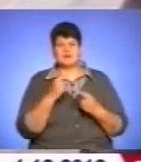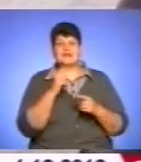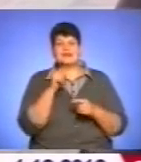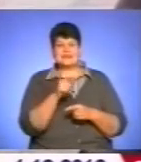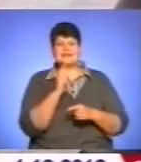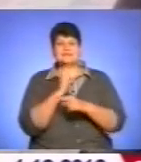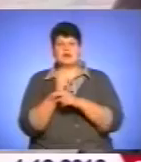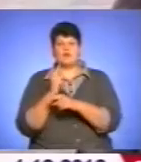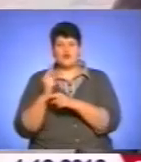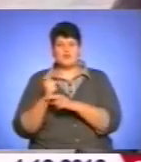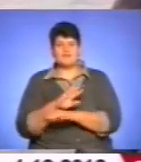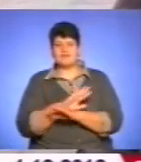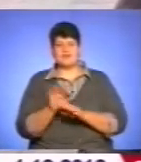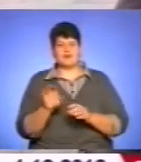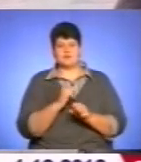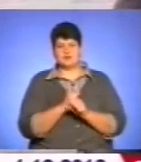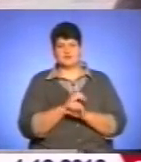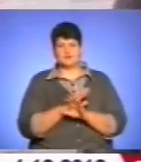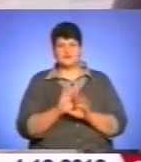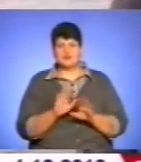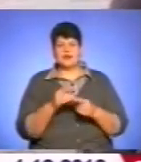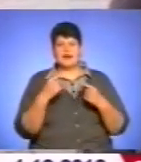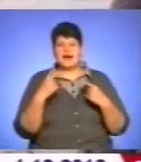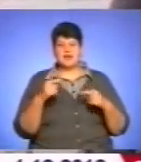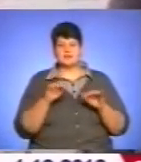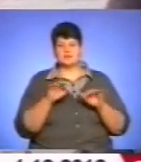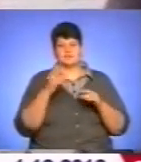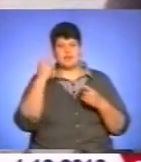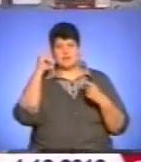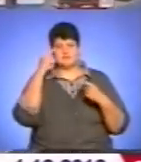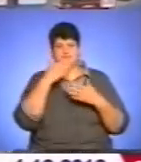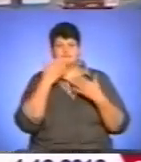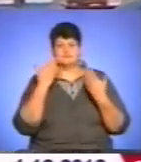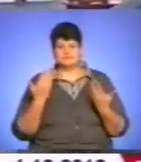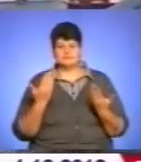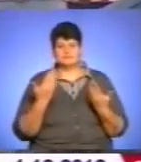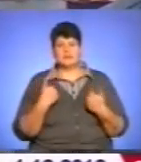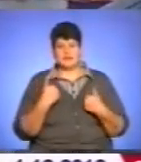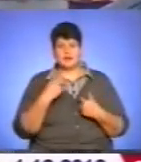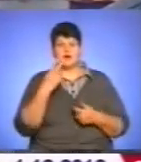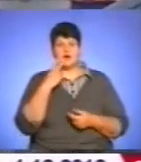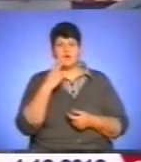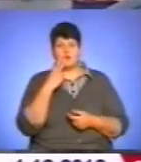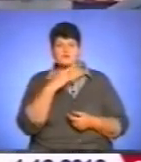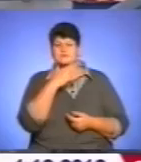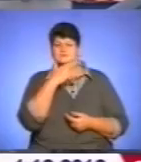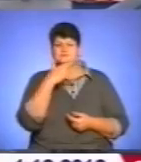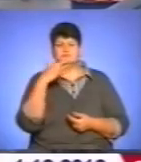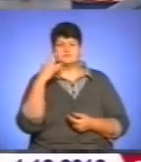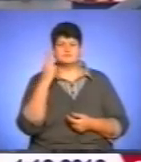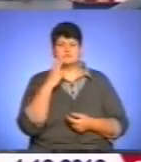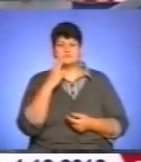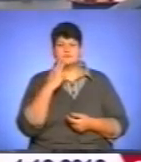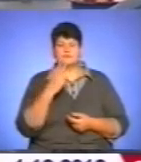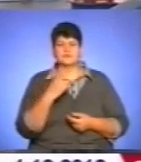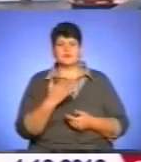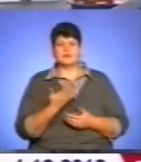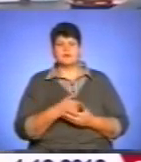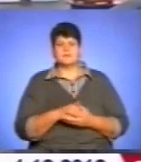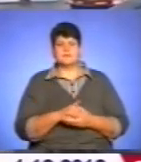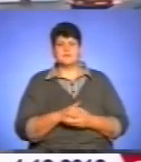що є, воно не діє. Інших способів вони ще не придумали. Я курив, страшно курив, на вокальний відділ